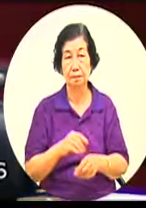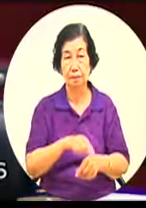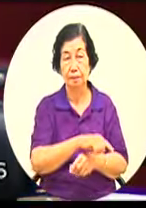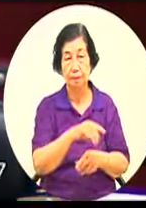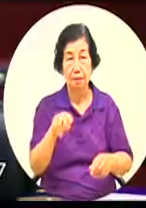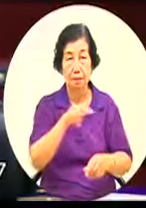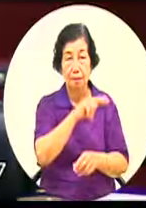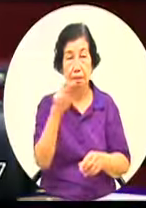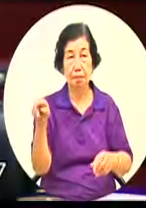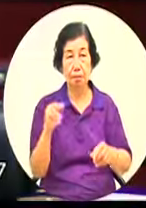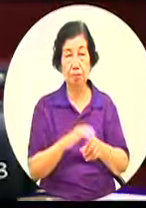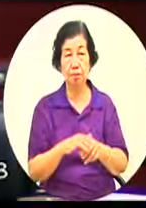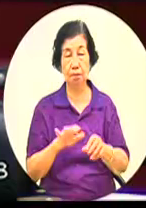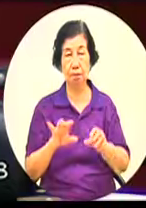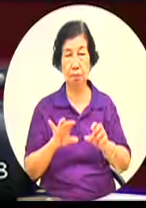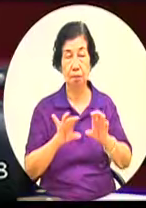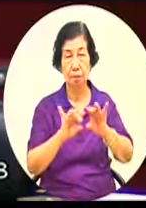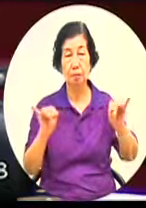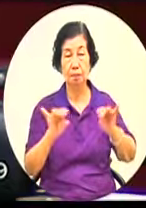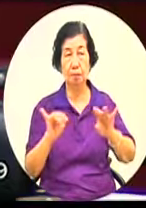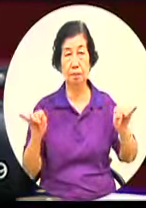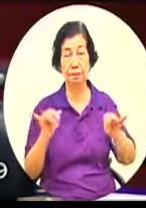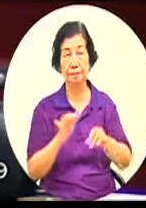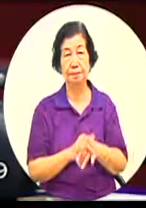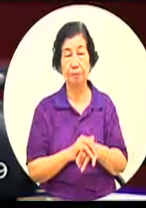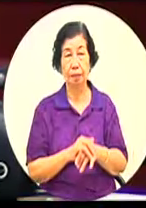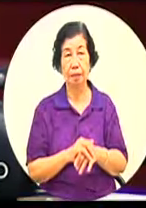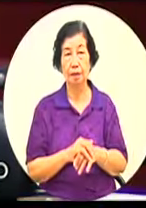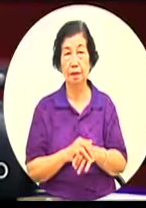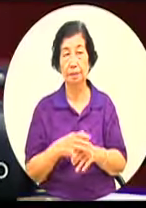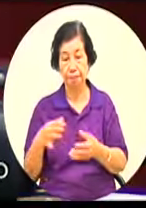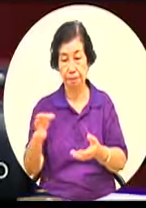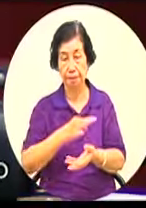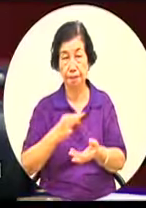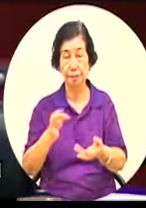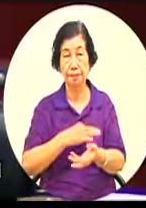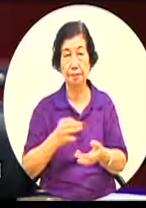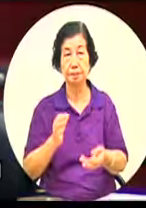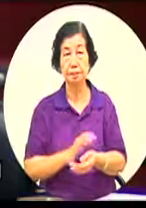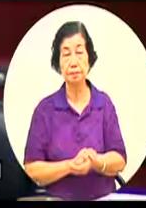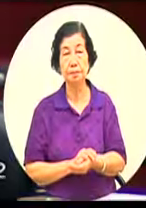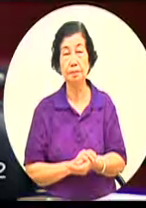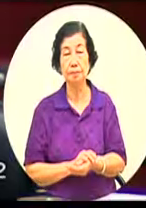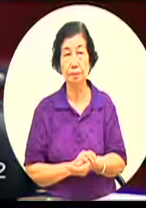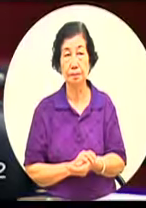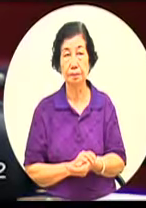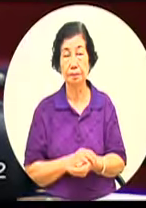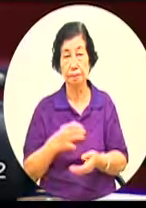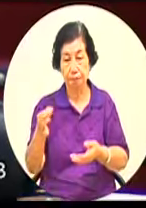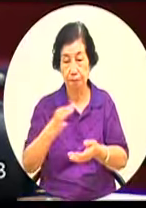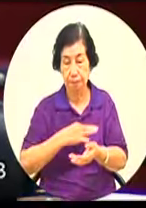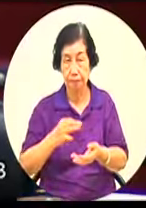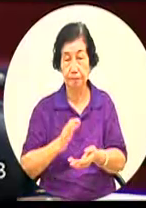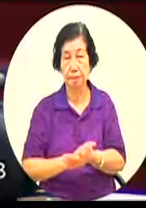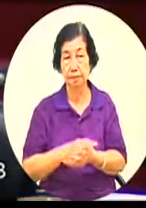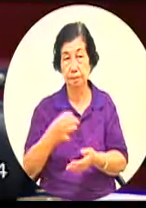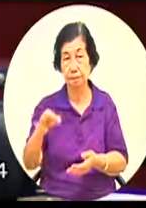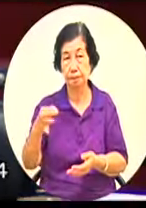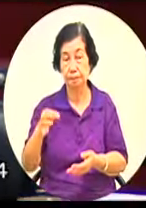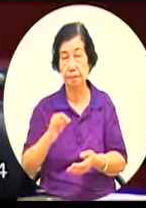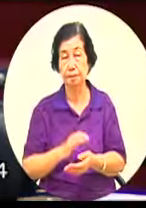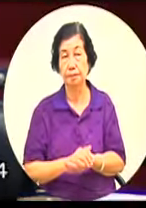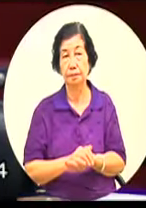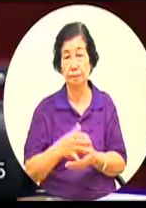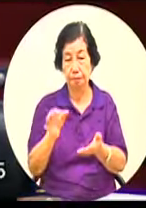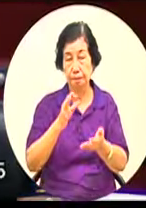后，这些你们高雄市政府出售标售之后获取的金额，是不是有用